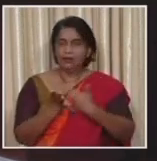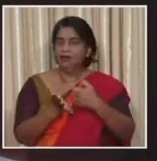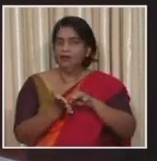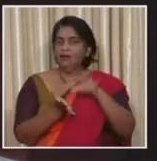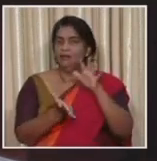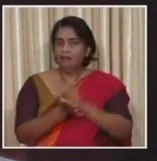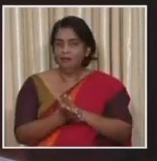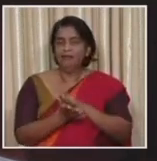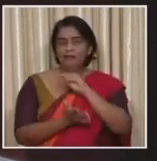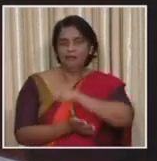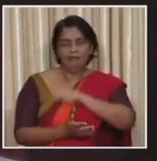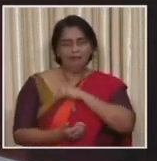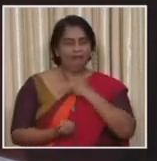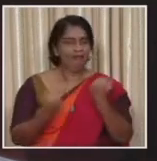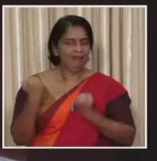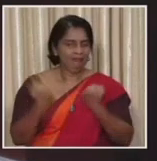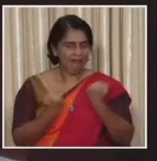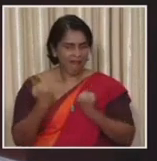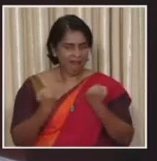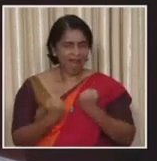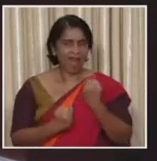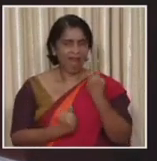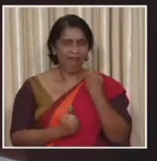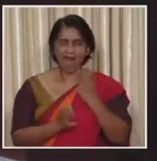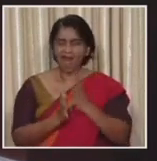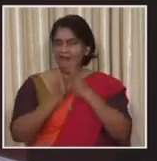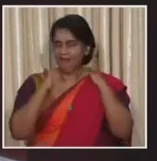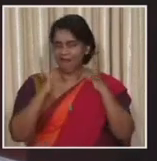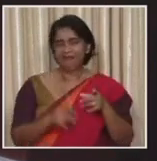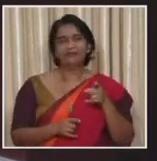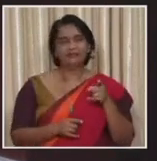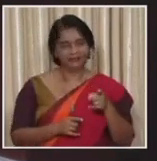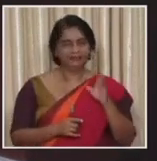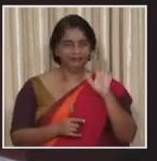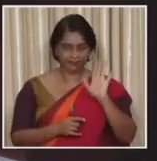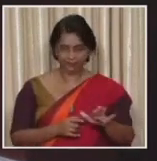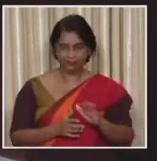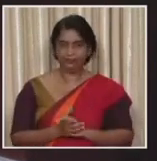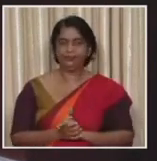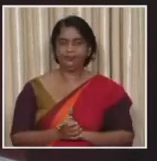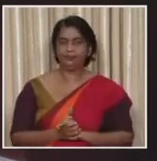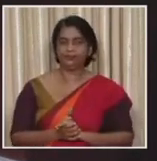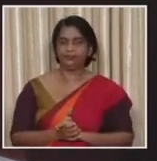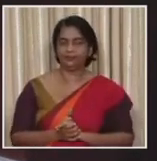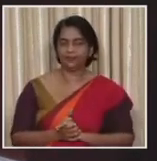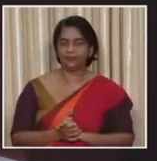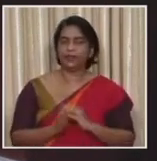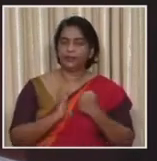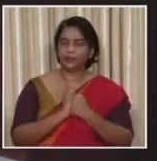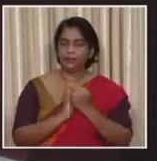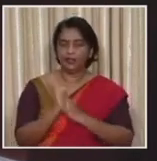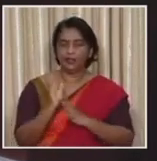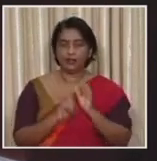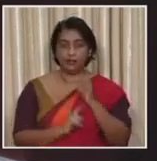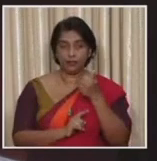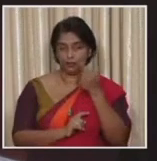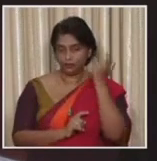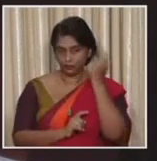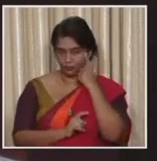ලියාපදිංචි කුලී රථ 2000කට වැඩි ප්‍රමාණයක් තිබෙනවා ගරු අමාත්‍යතුමා හොඳින්